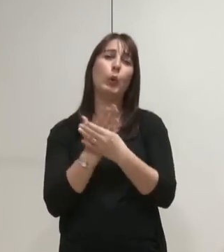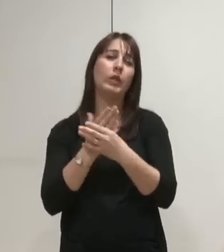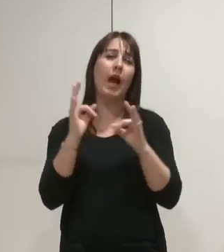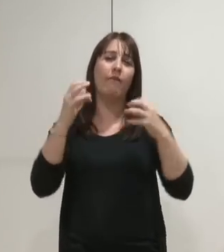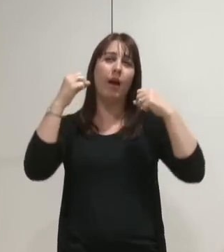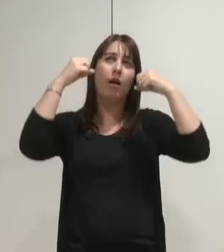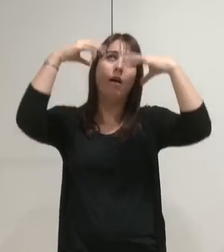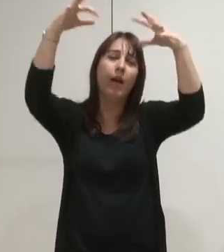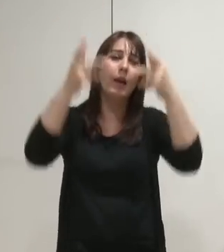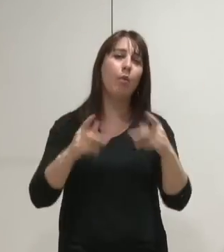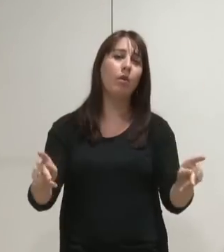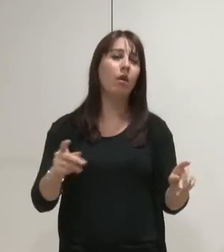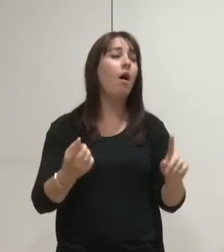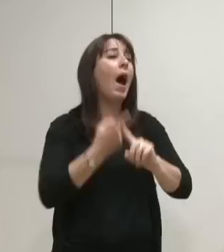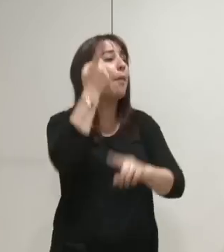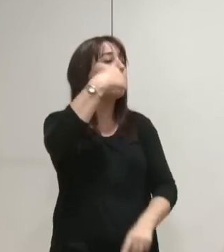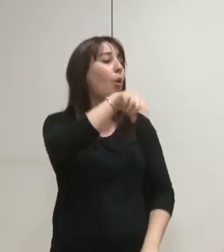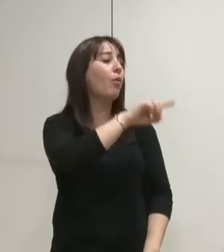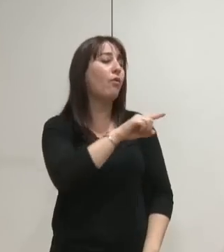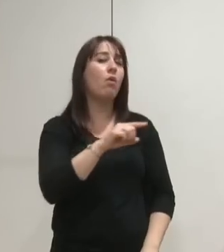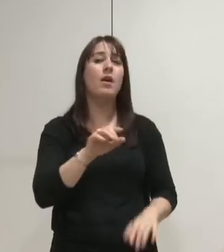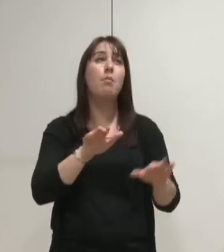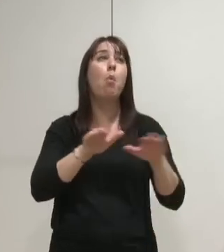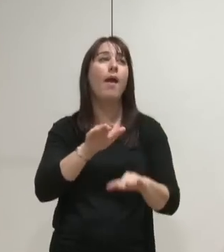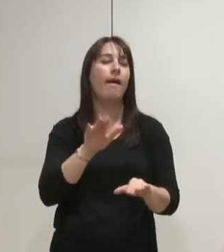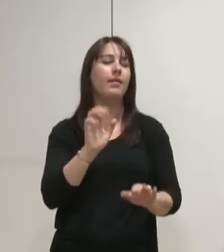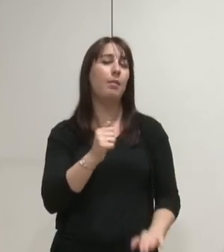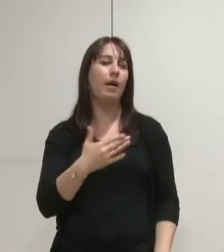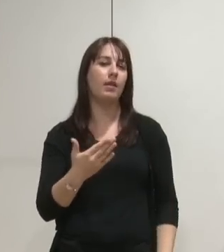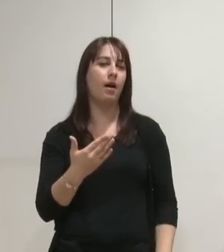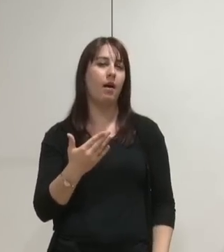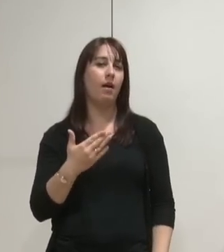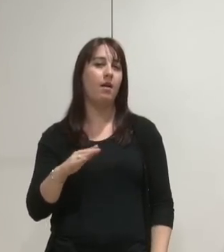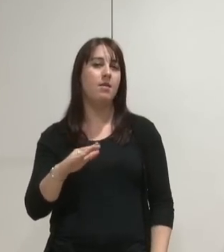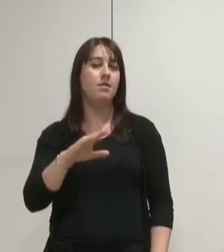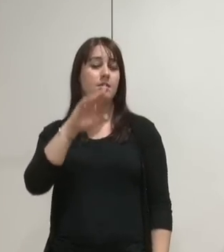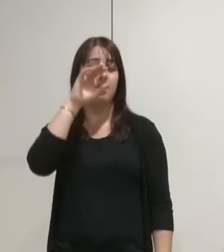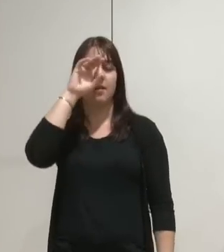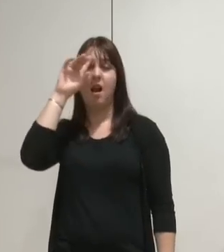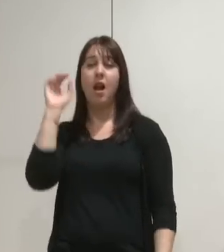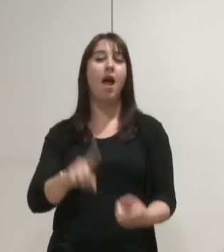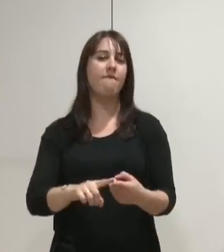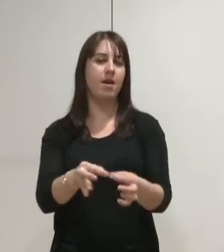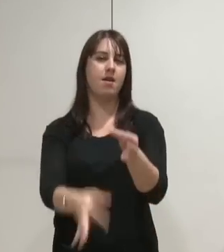ce qui compte pour vous c'est pas le moyen c'est la fin la fin